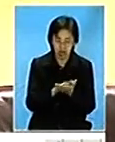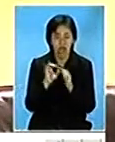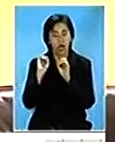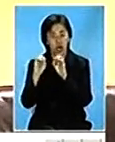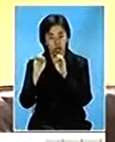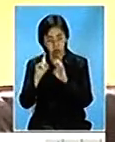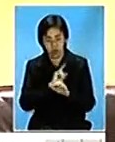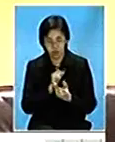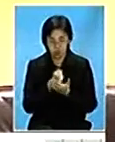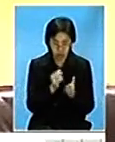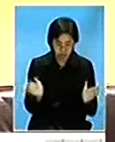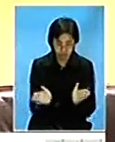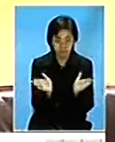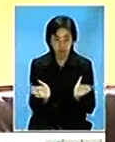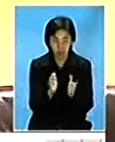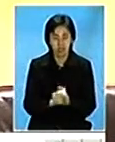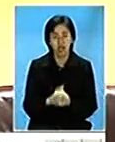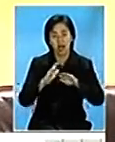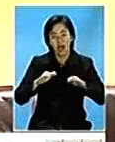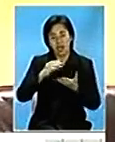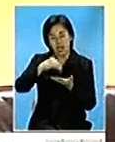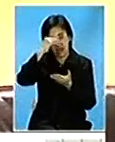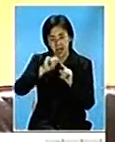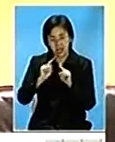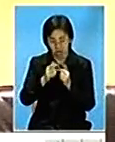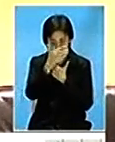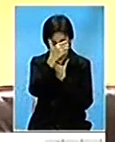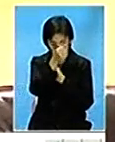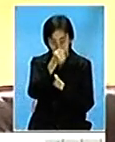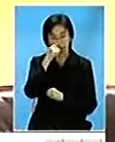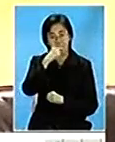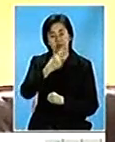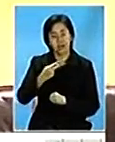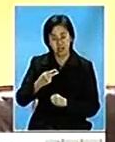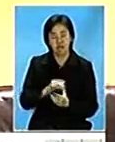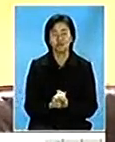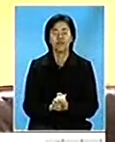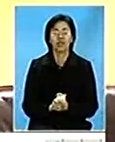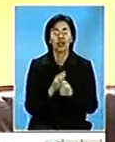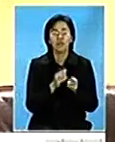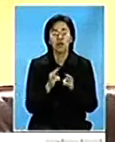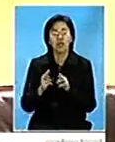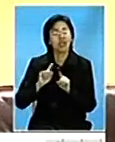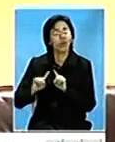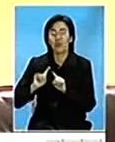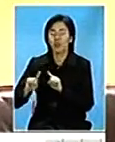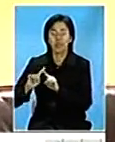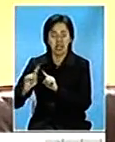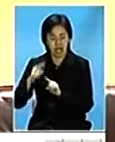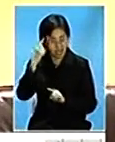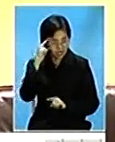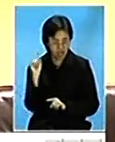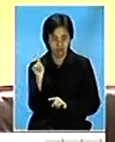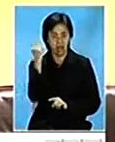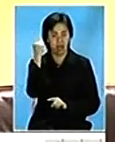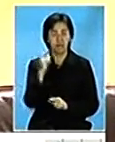ยนะครับตลอดจนเด็กเนี่ยให้ได้มีความใส่ใจเรื่องนี้นะครับโดยกระตุ้นผ่านเทคนิควิธีการใหม่ๆหล